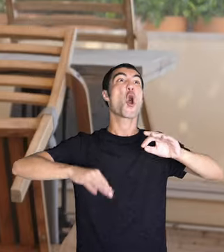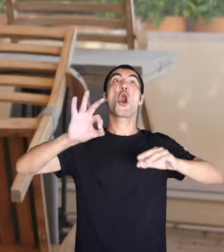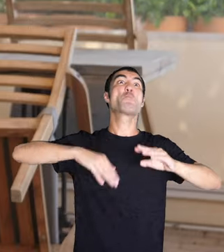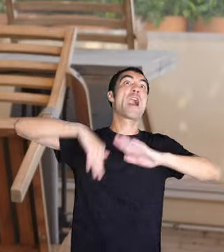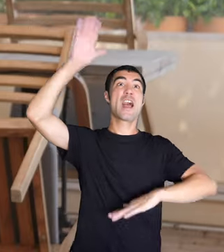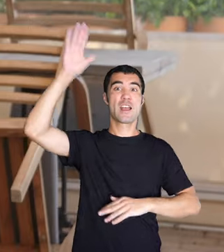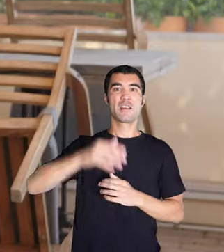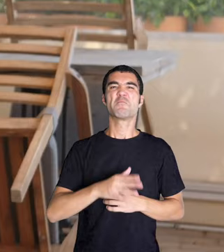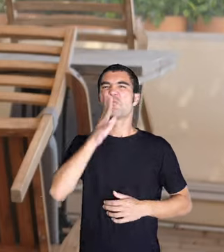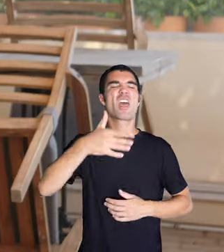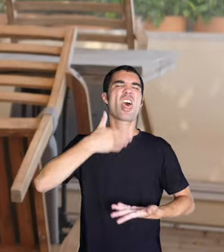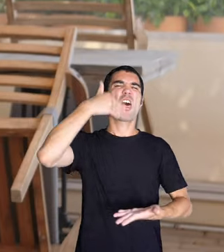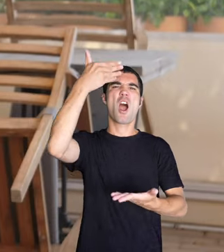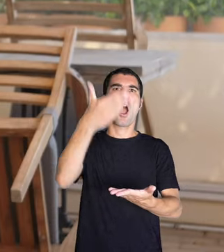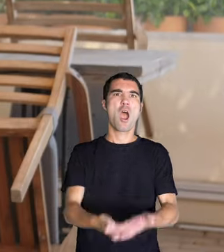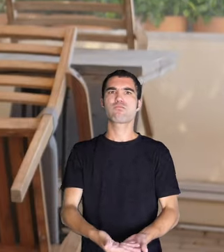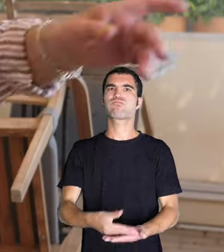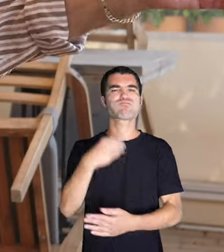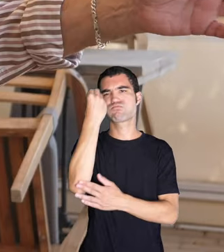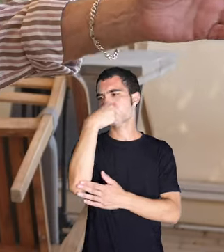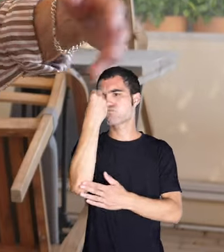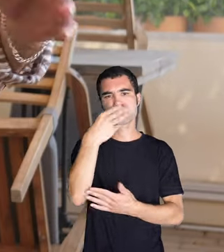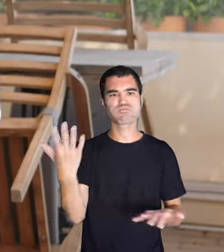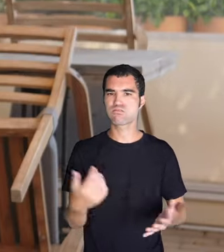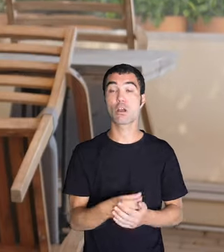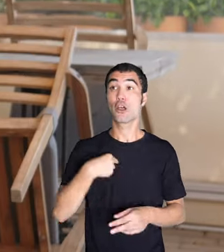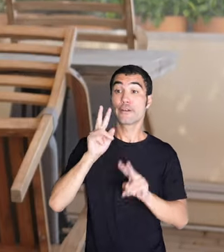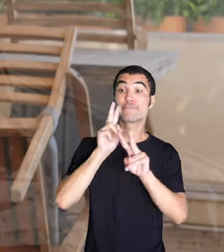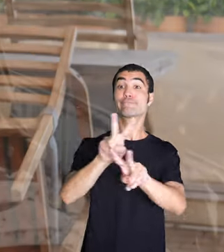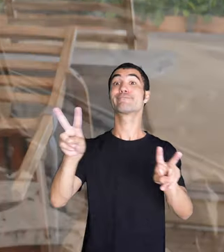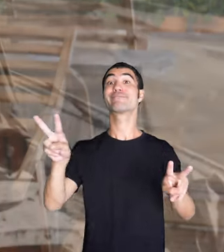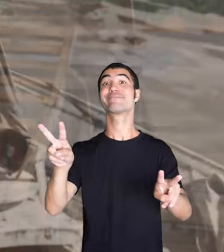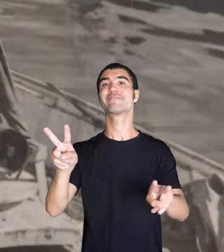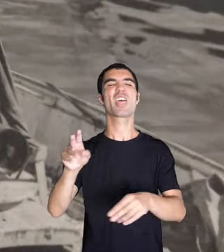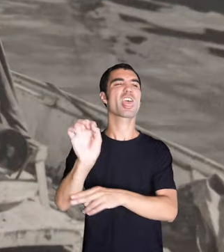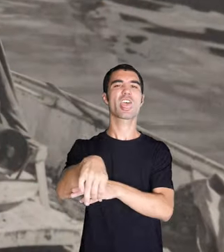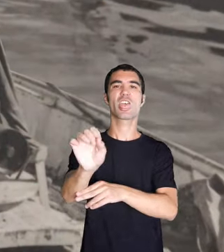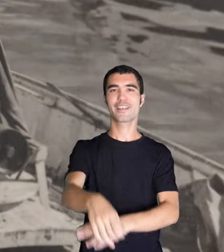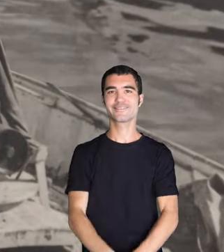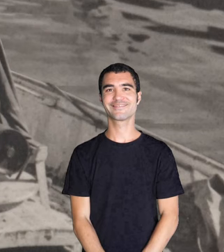I perquè l'he avorrido. La veig, però l'he avorrido.